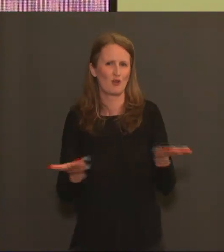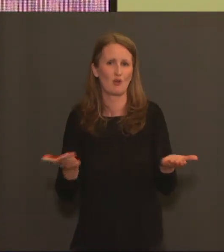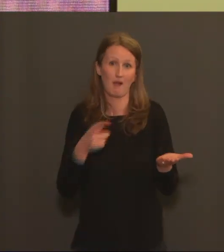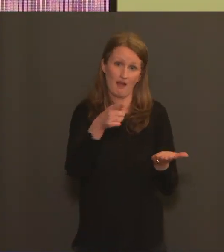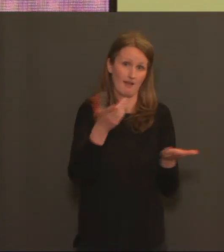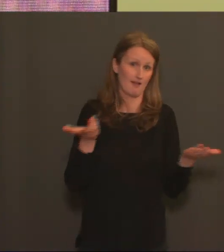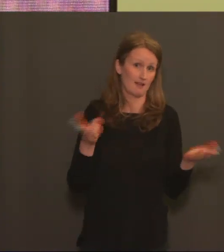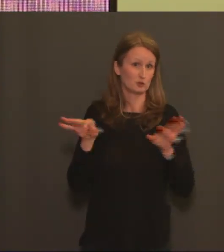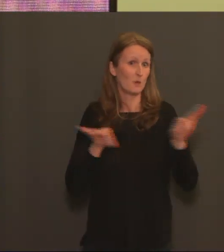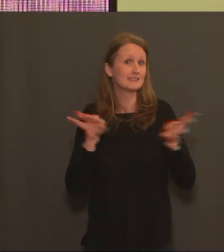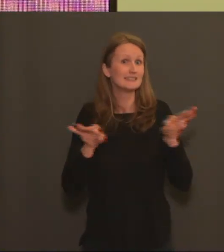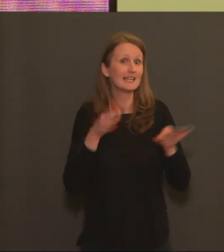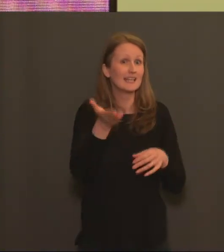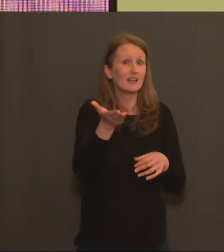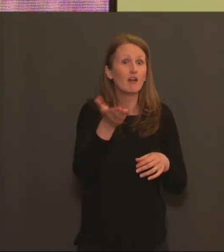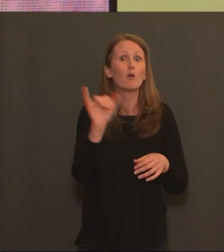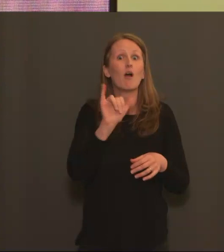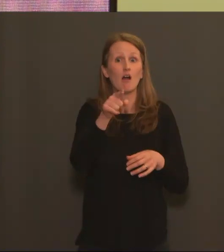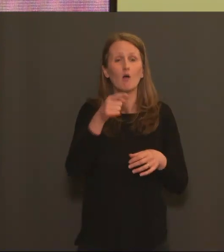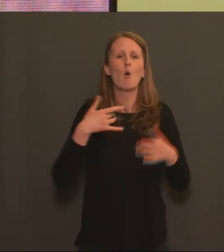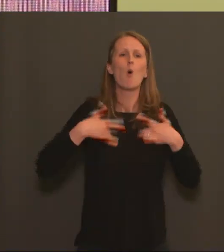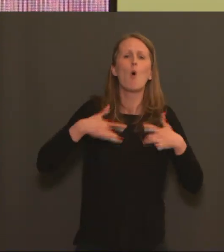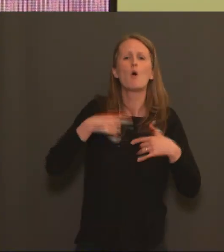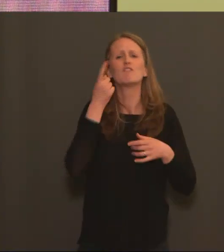vides, mais il y a malheureusement quelques balles qui y sont présentes.